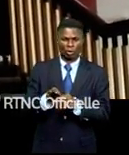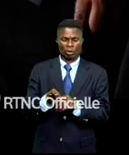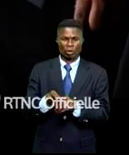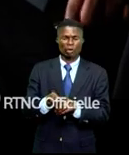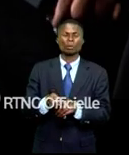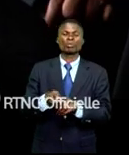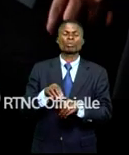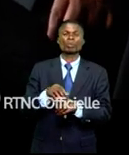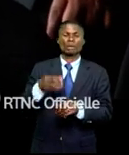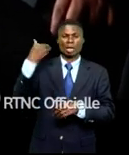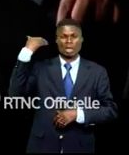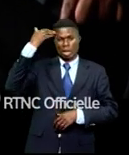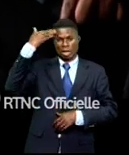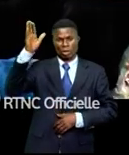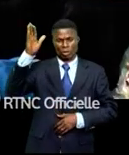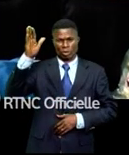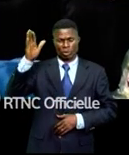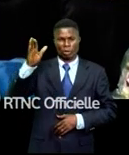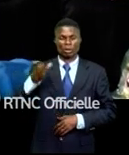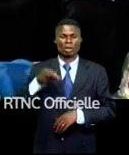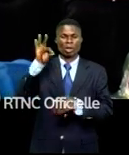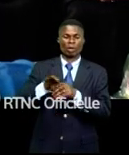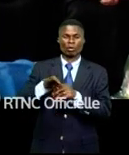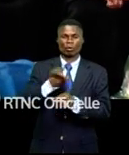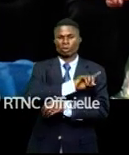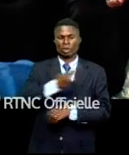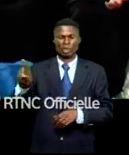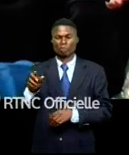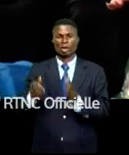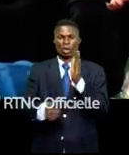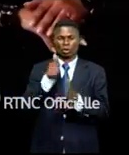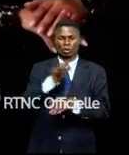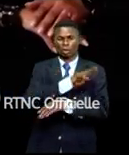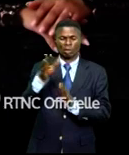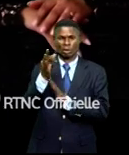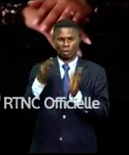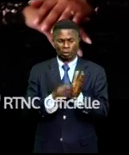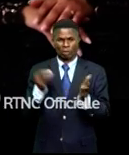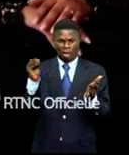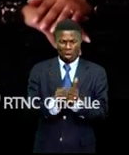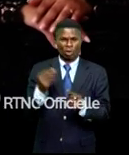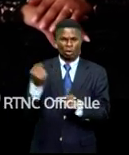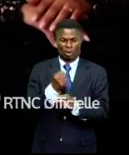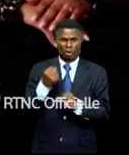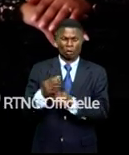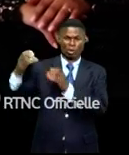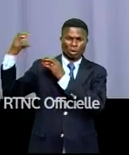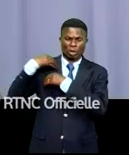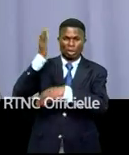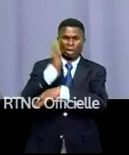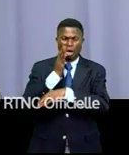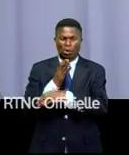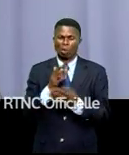circonscription électorale de Mbandaka aux législatives de 2011 et de 2018. Il a aussi exercé les charges de conseiller